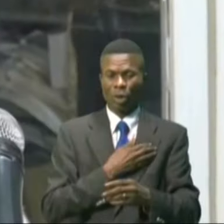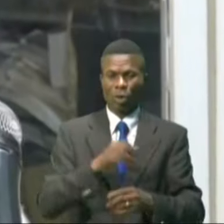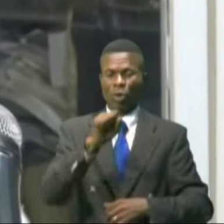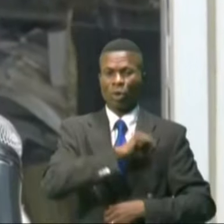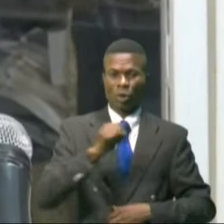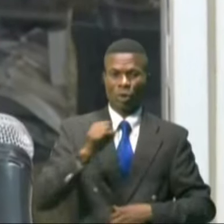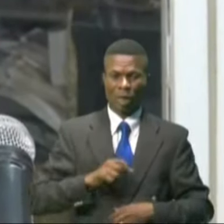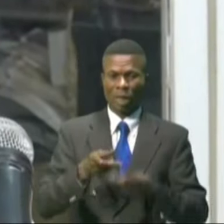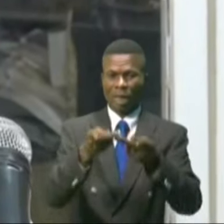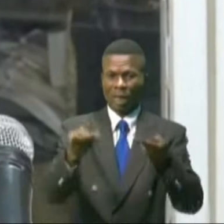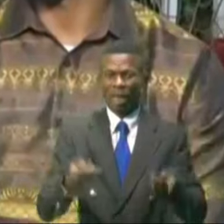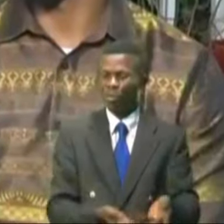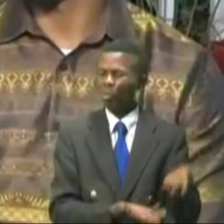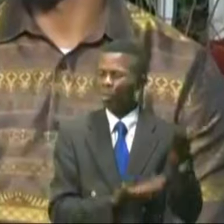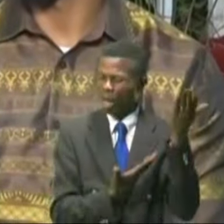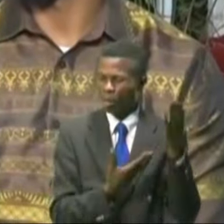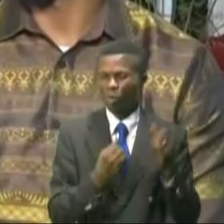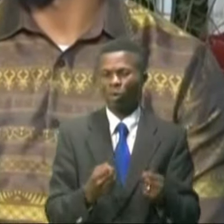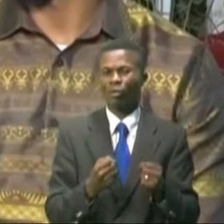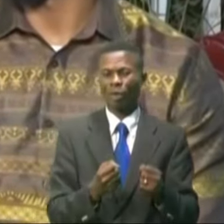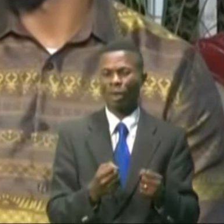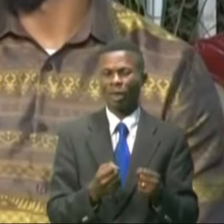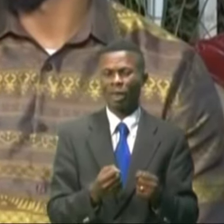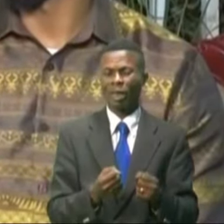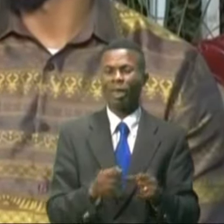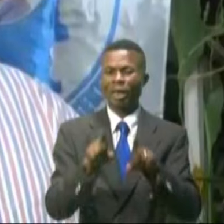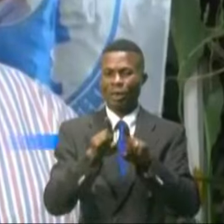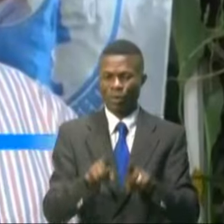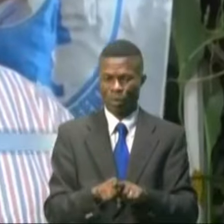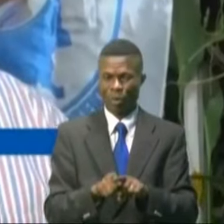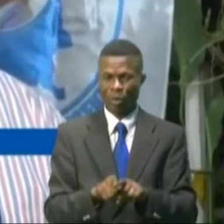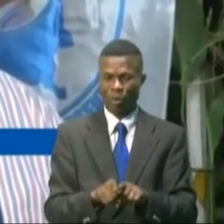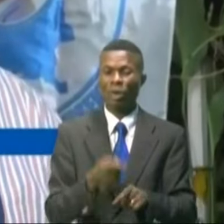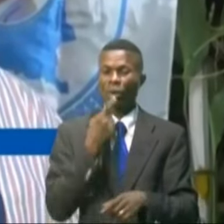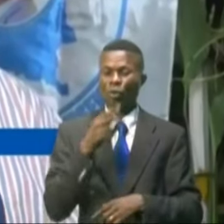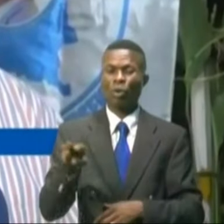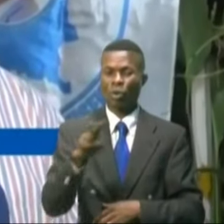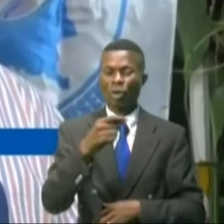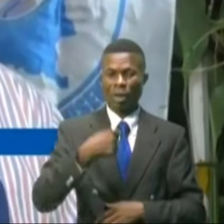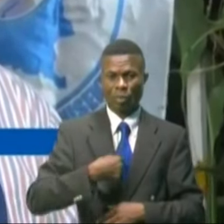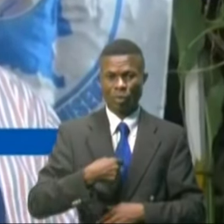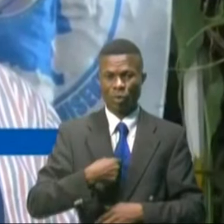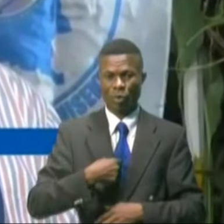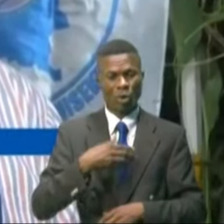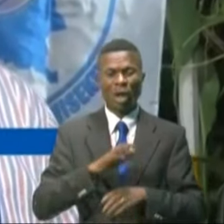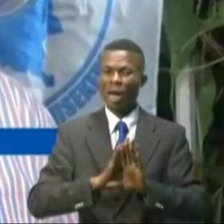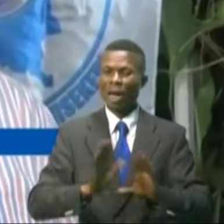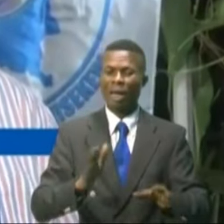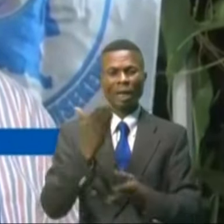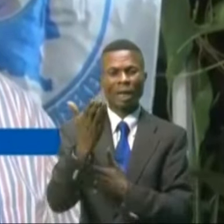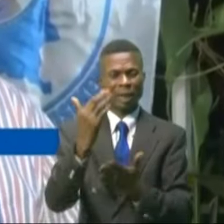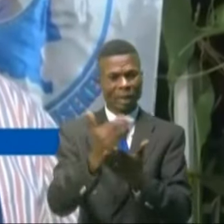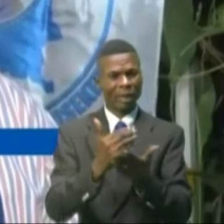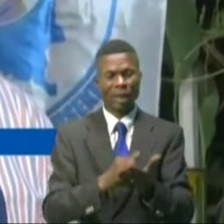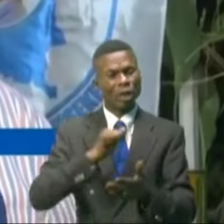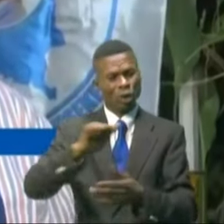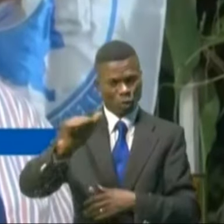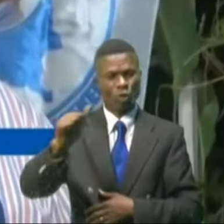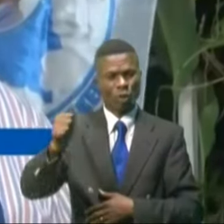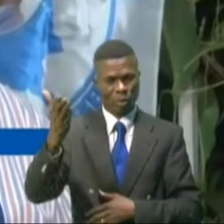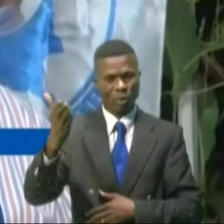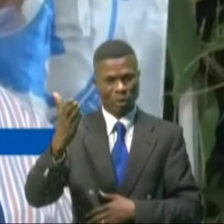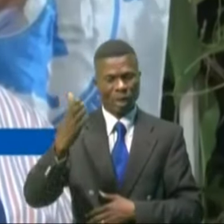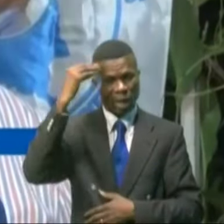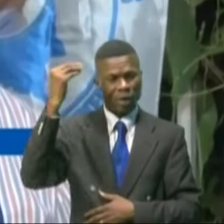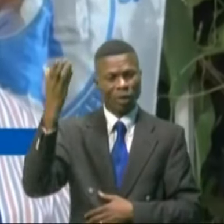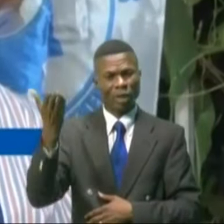un poste très, très honorable et je peux vous dire que moi, je ne sais pas lui faire des recommandations puisque lui-même, il a